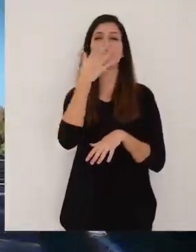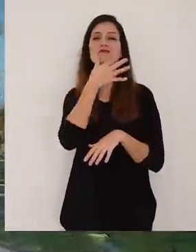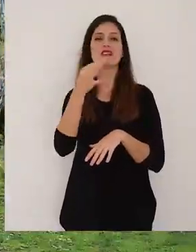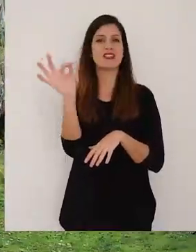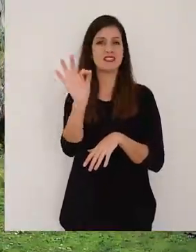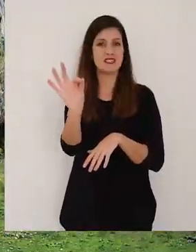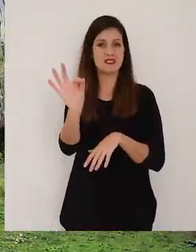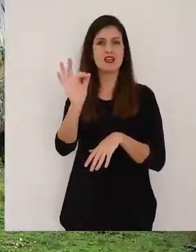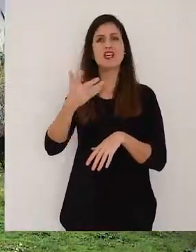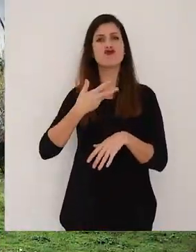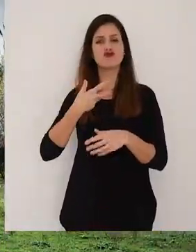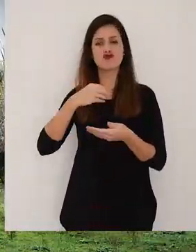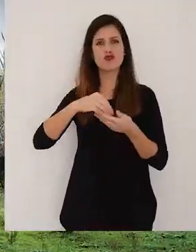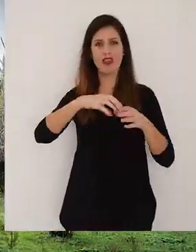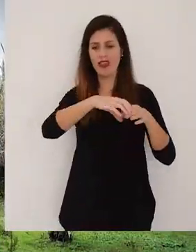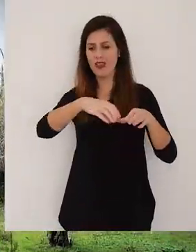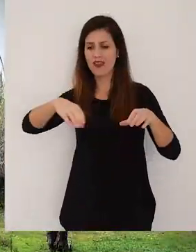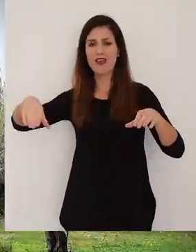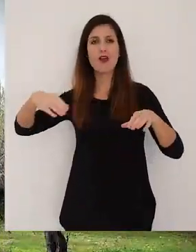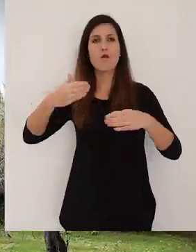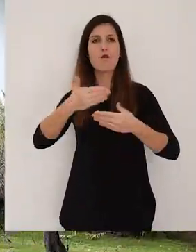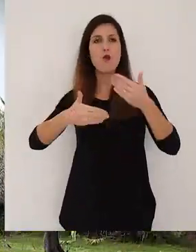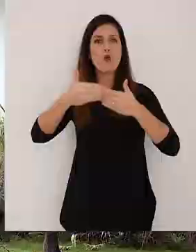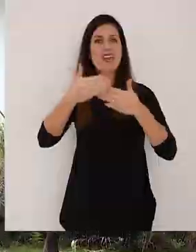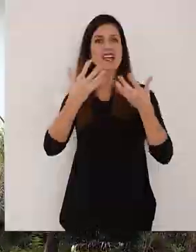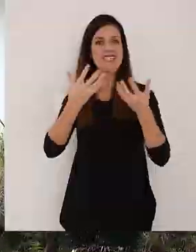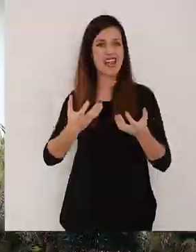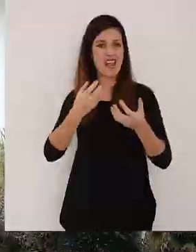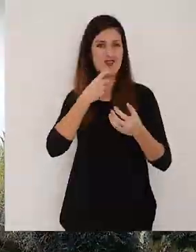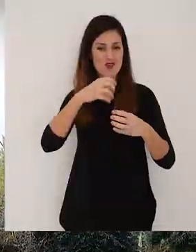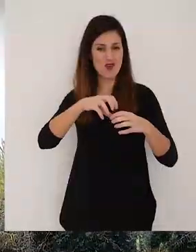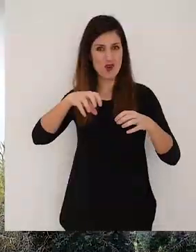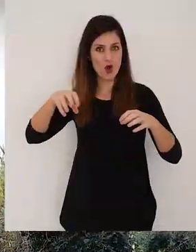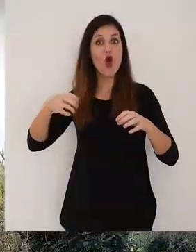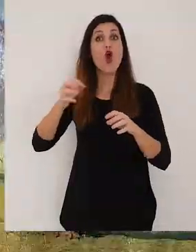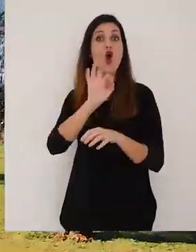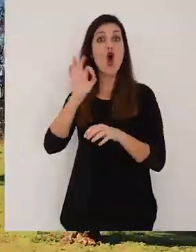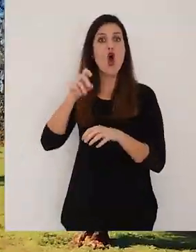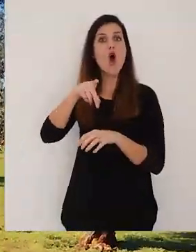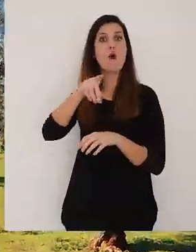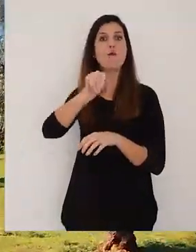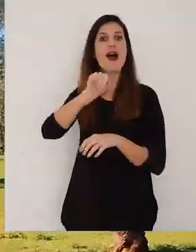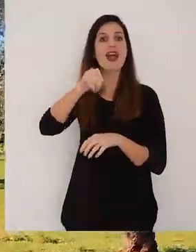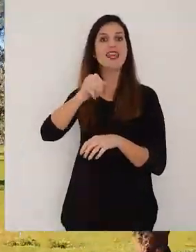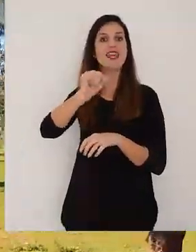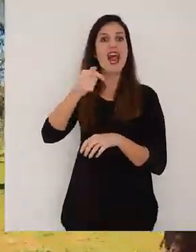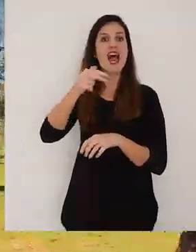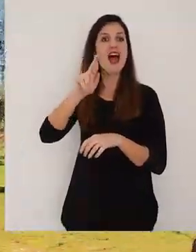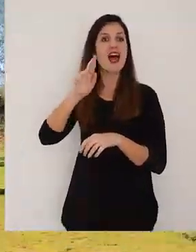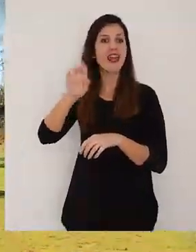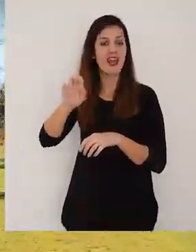ritmati dai muretti a secco o adornati dalle antiche pagliare, nella tipica espressione paesaggistica salentina.